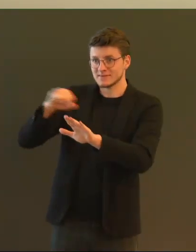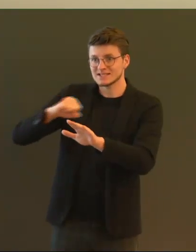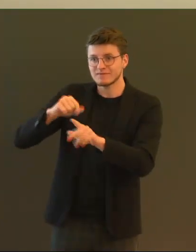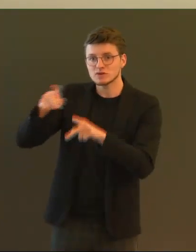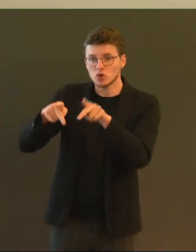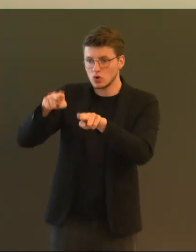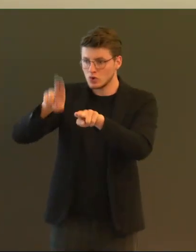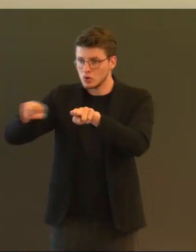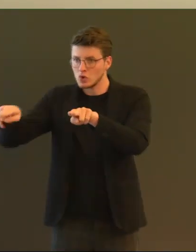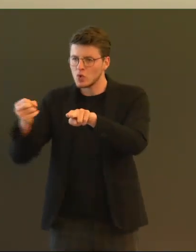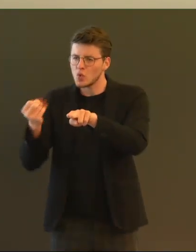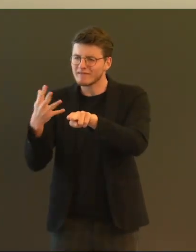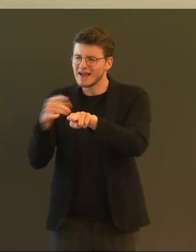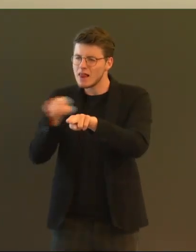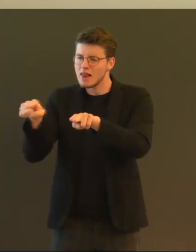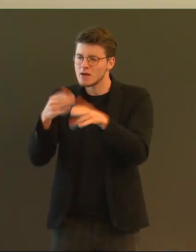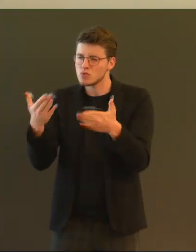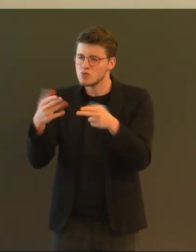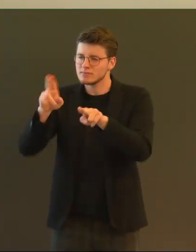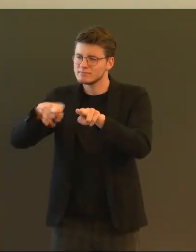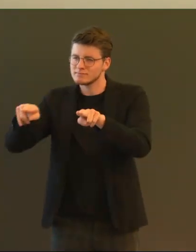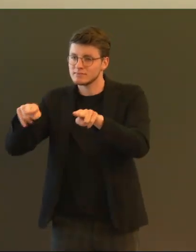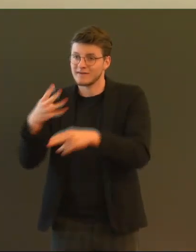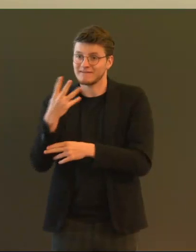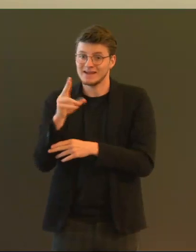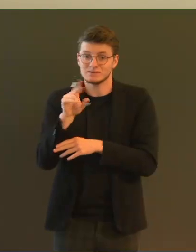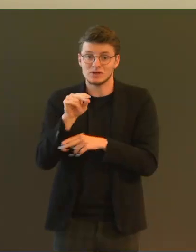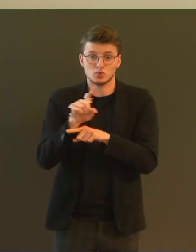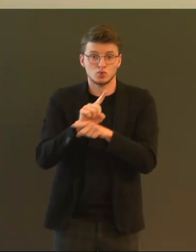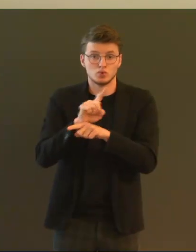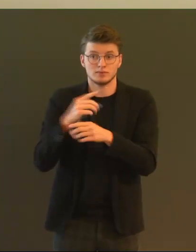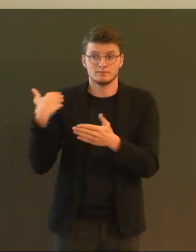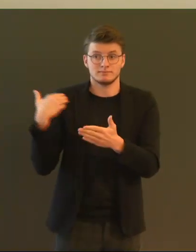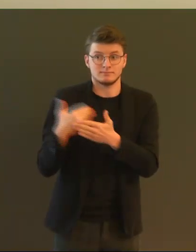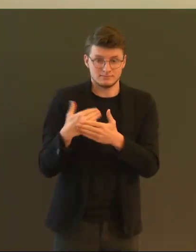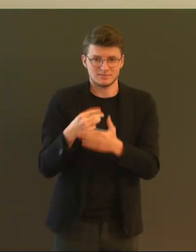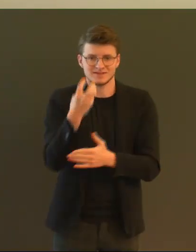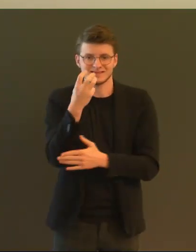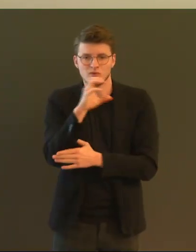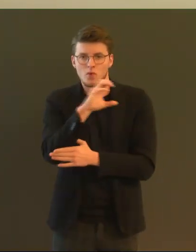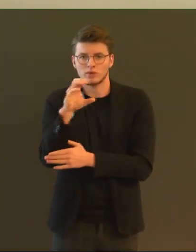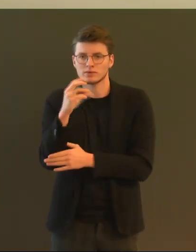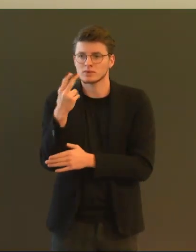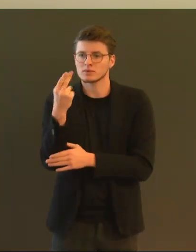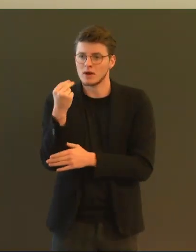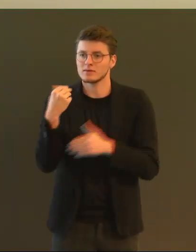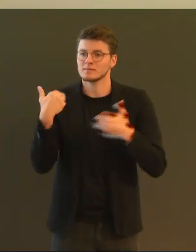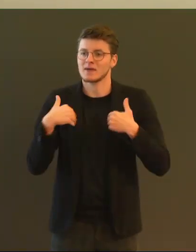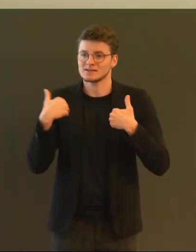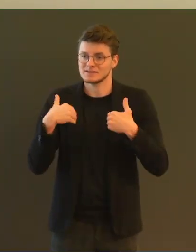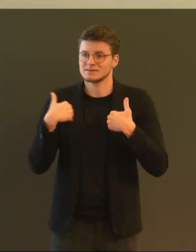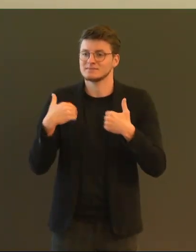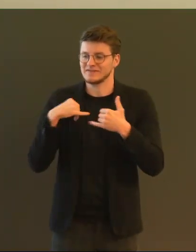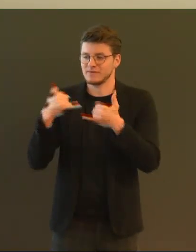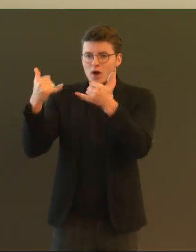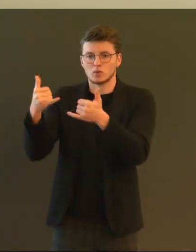24 uur verbleven er in totaal 380 patiënten op intensieve zorgen. Daarvan werden